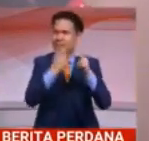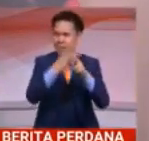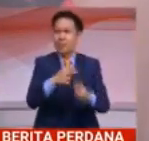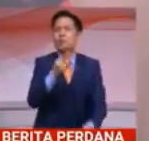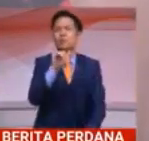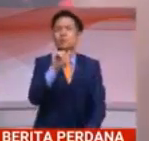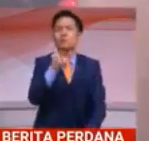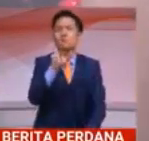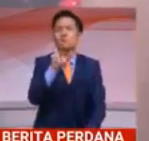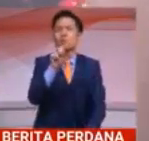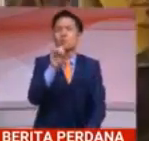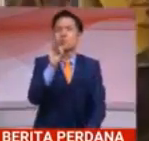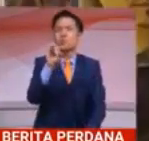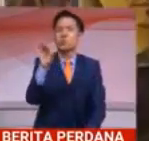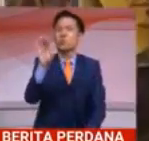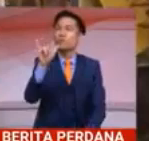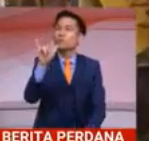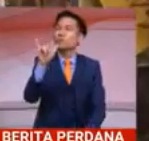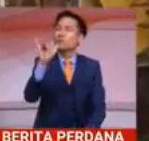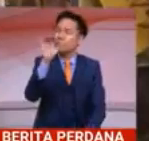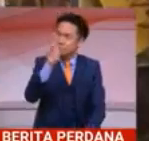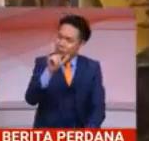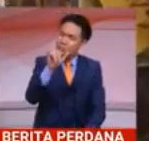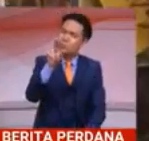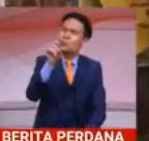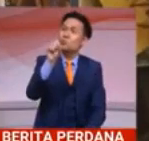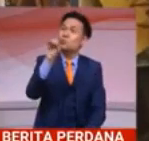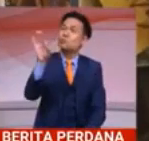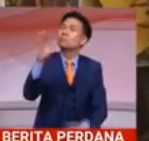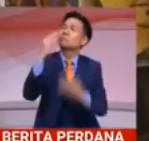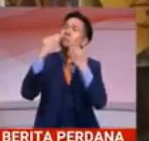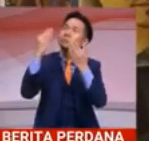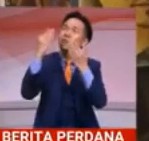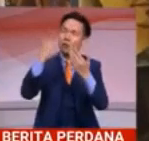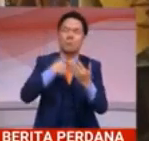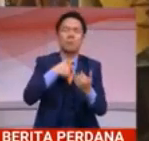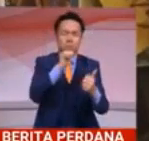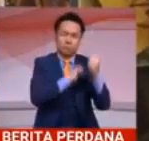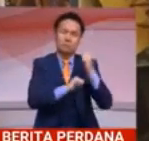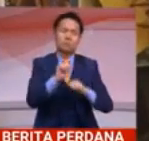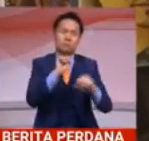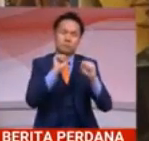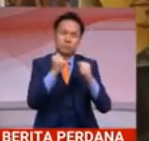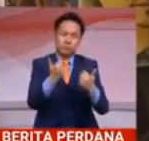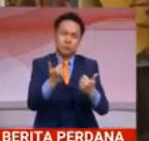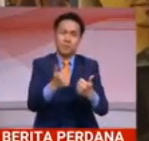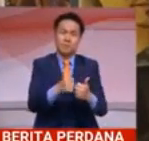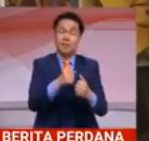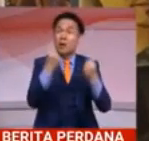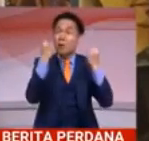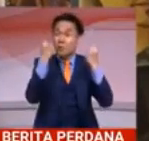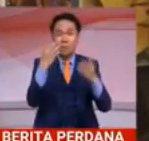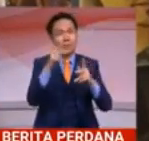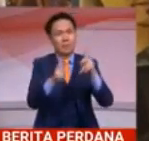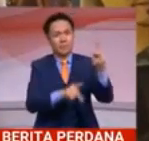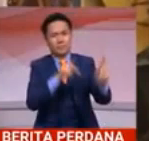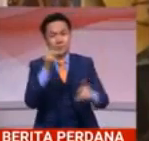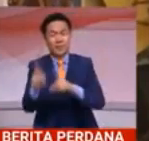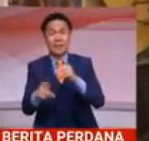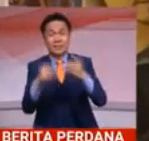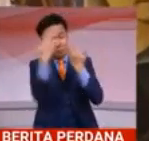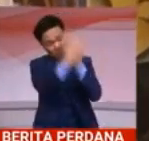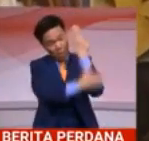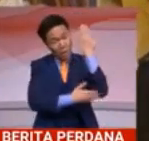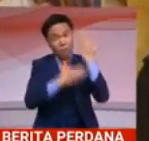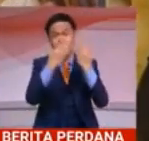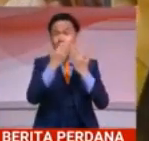dapat buat dengan baik. Kita tayang di pawagam pun sebabnya permintaan ramai. Okey, permintaan ramai dan panggung di seluruh